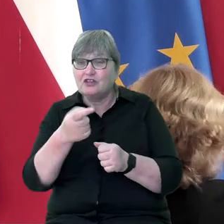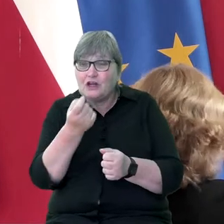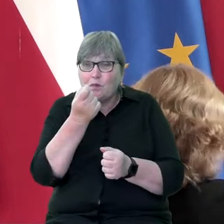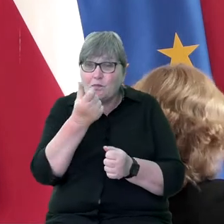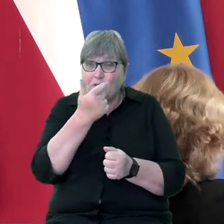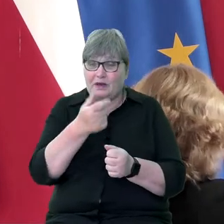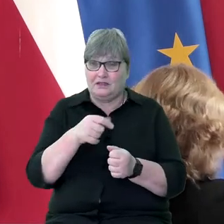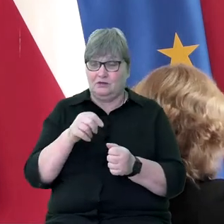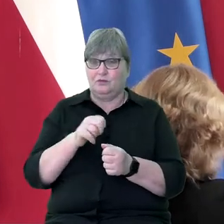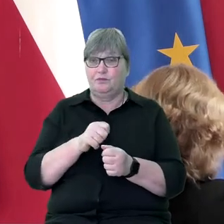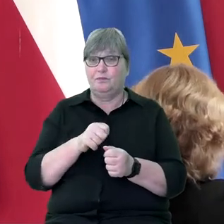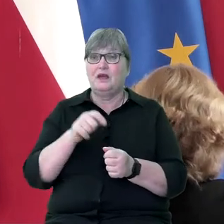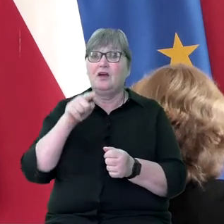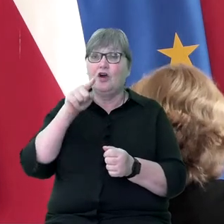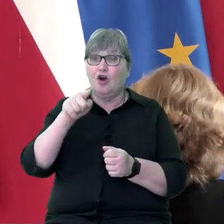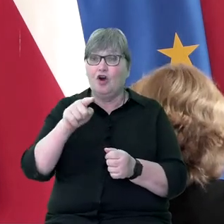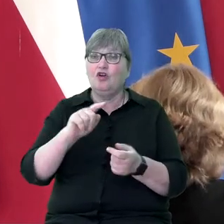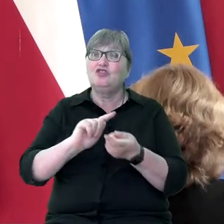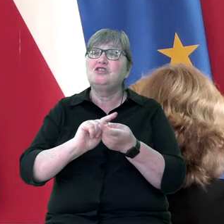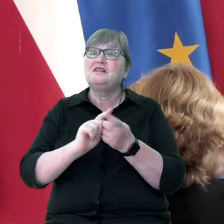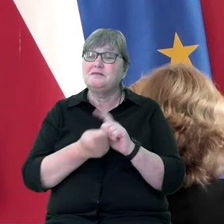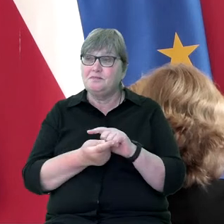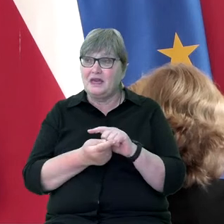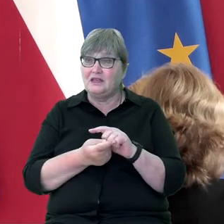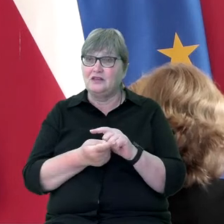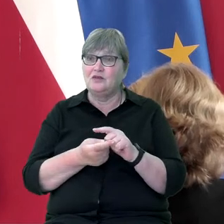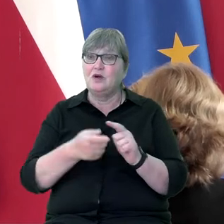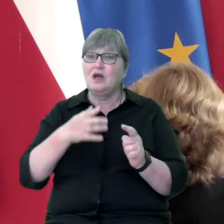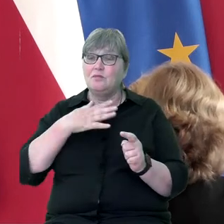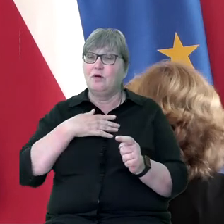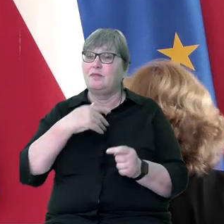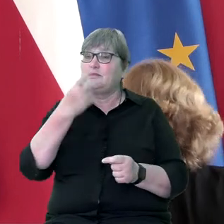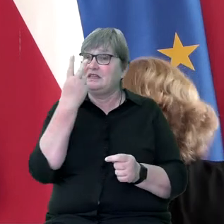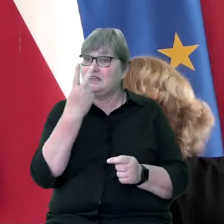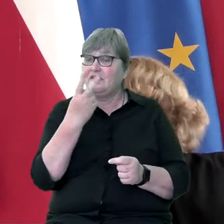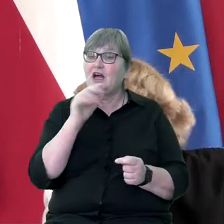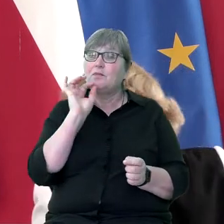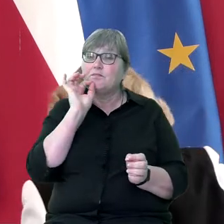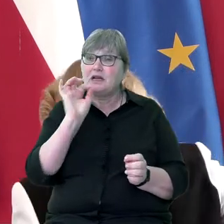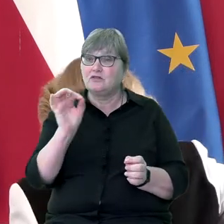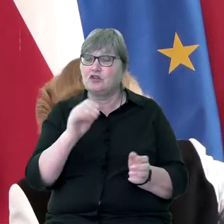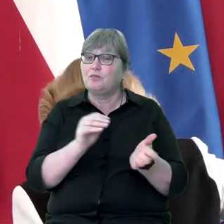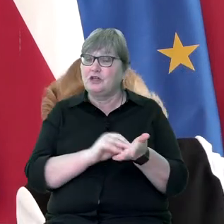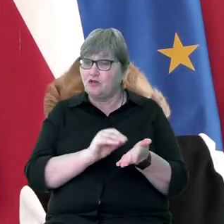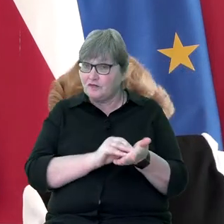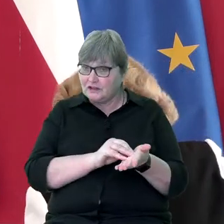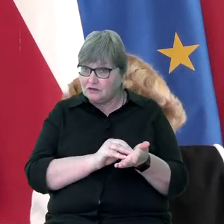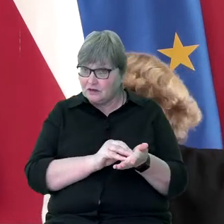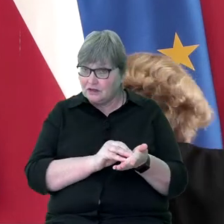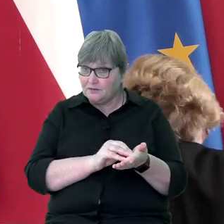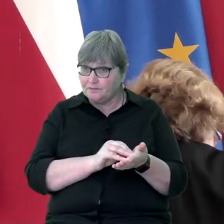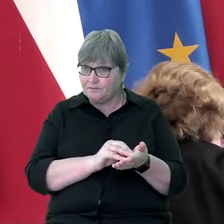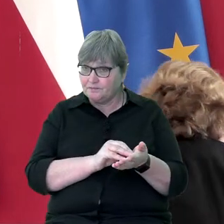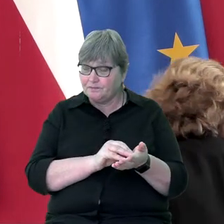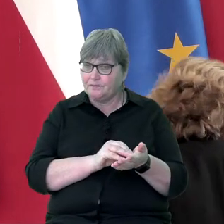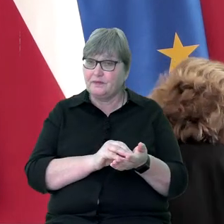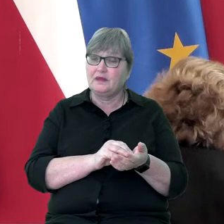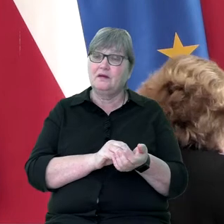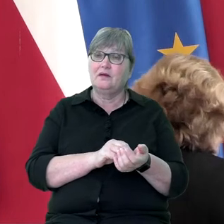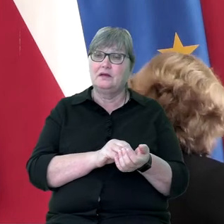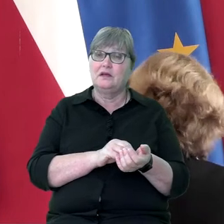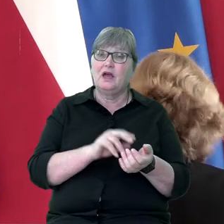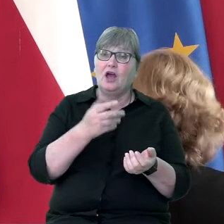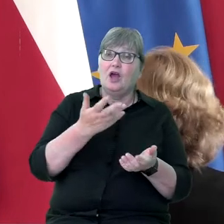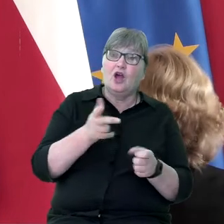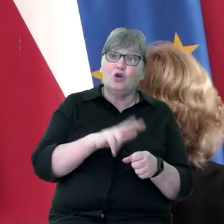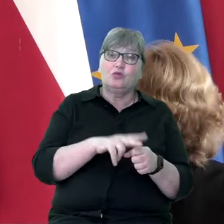zweryfikował, bo przynajmniej mamy no dwa takie bardzo dobre doświadczenia, które pokazywały, że